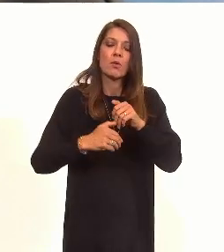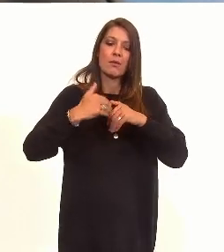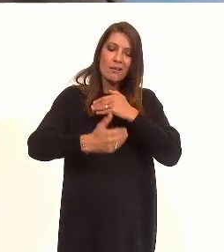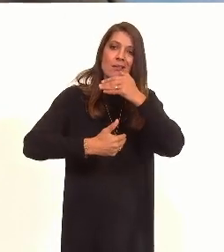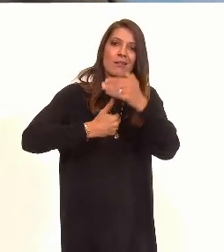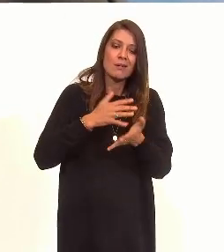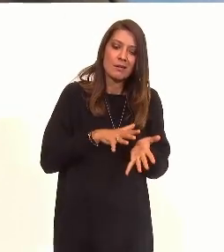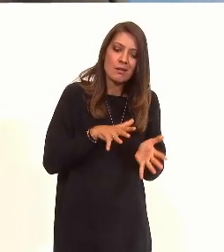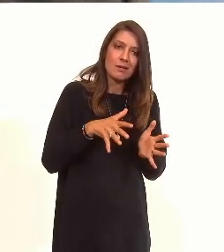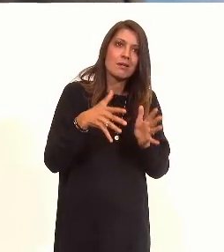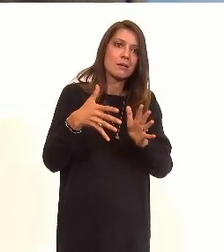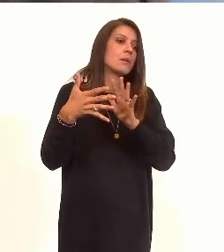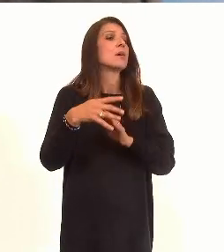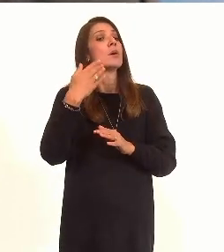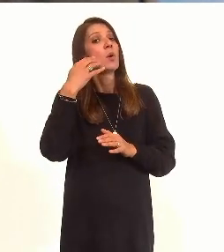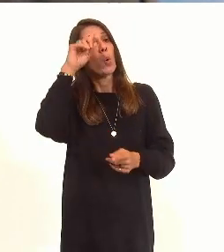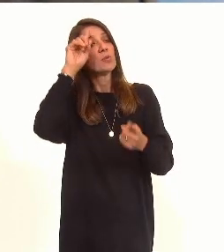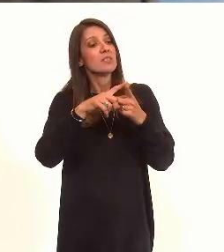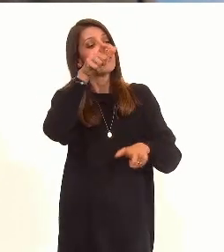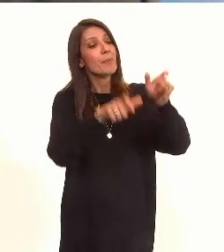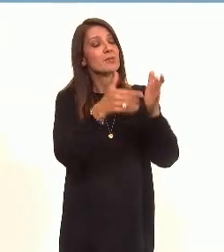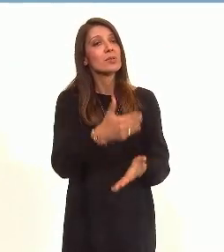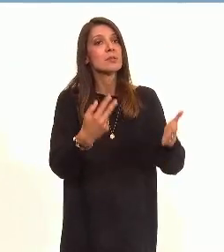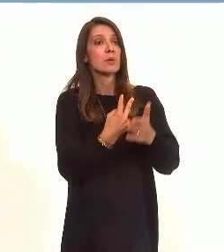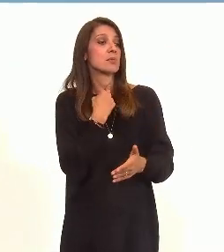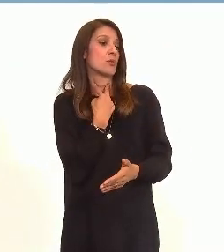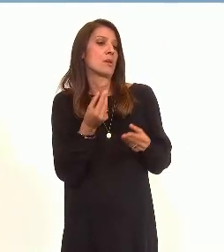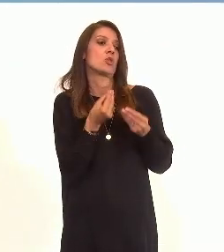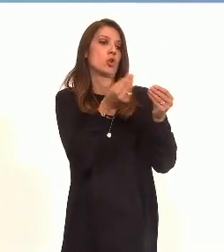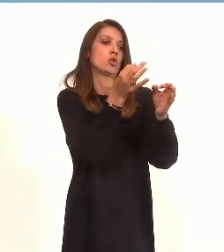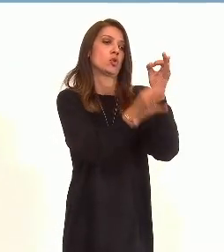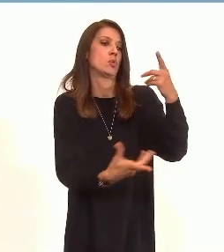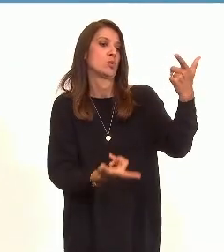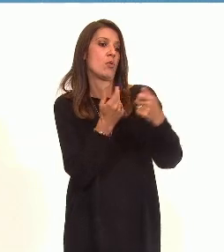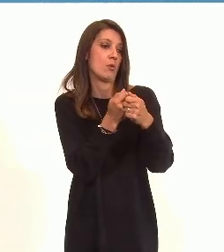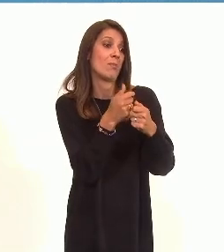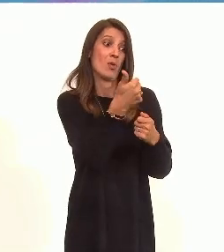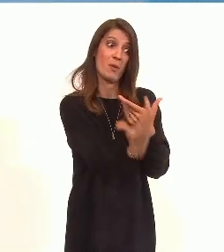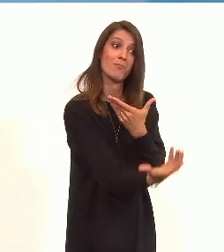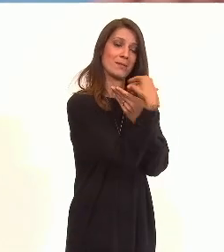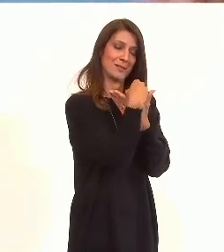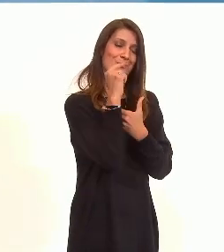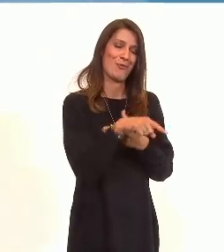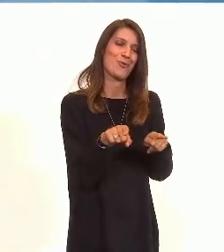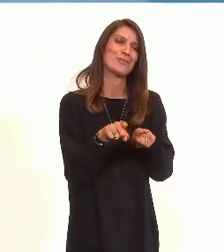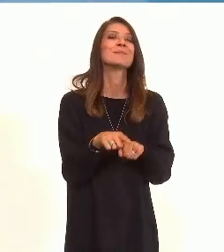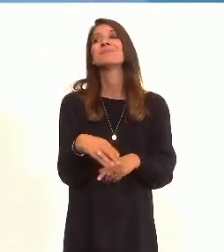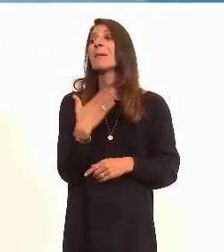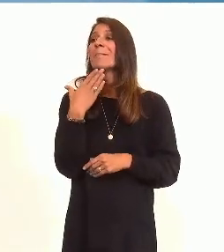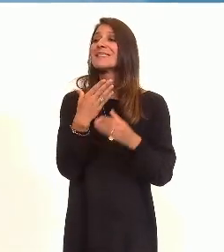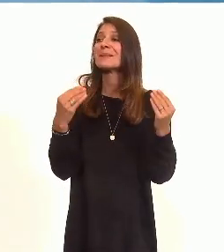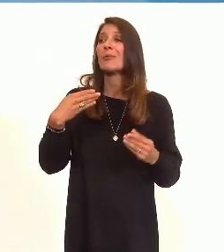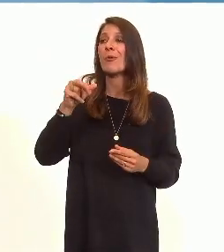participation au service de l'invention des solutions pour les personnes, avec les personnes. Merci beaucoup Marine et on le voit, un